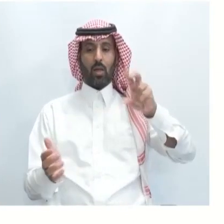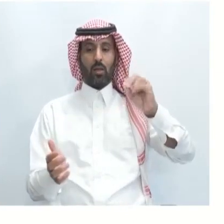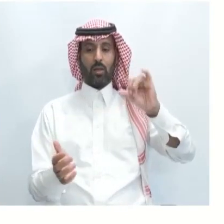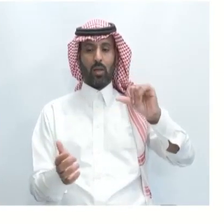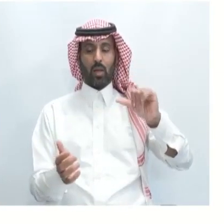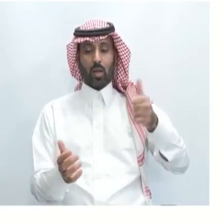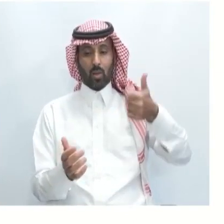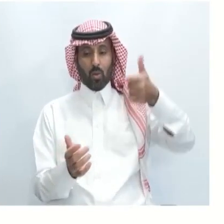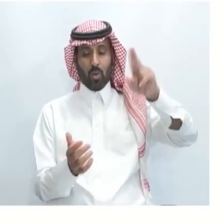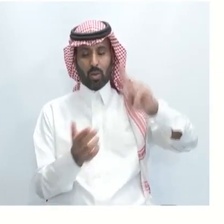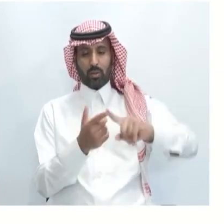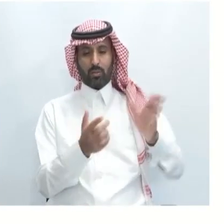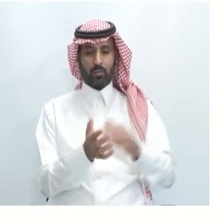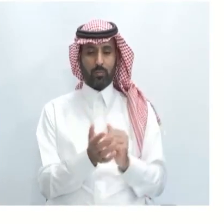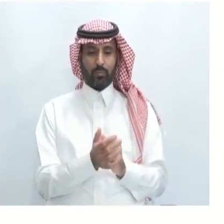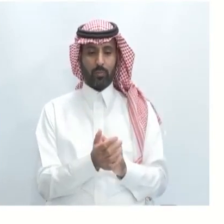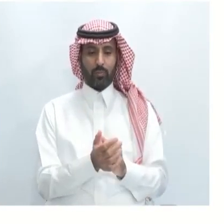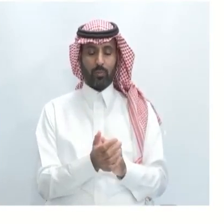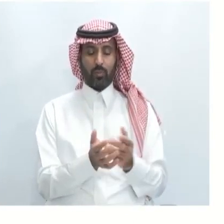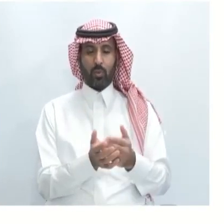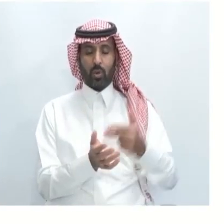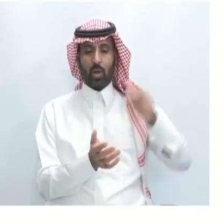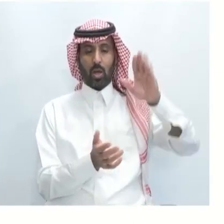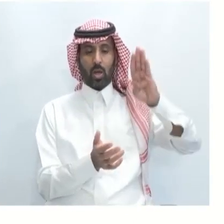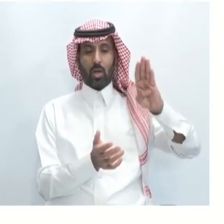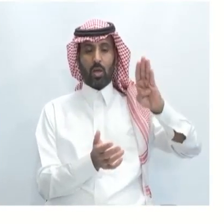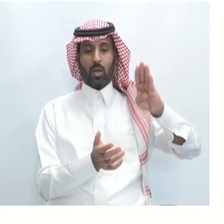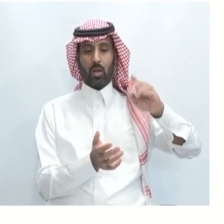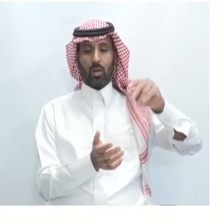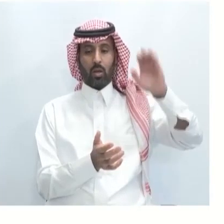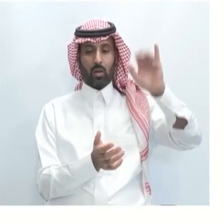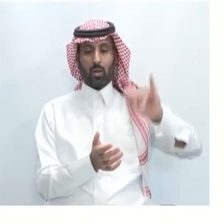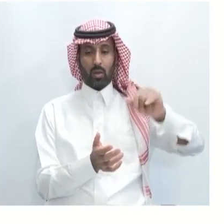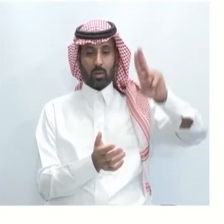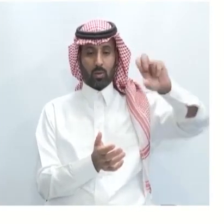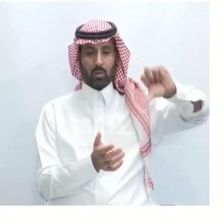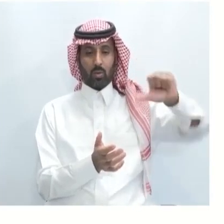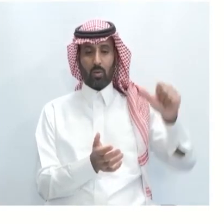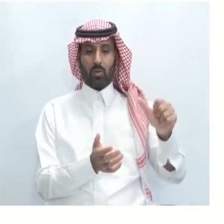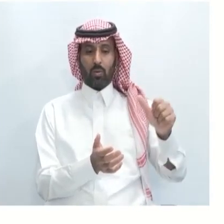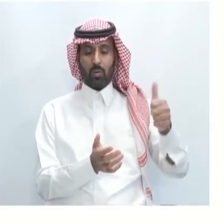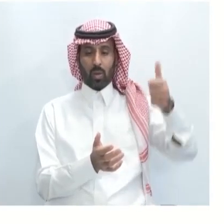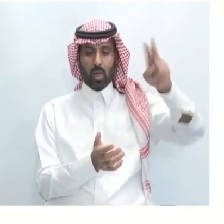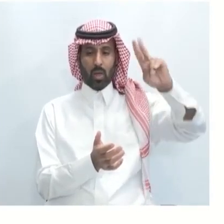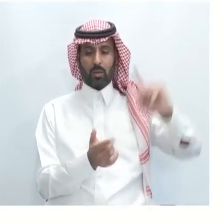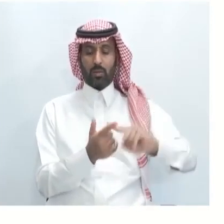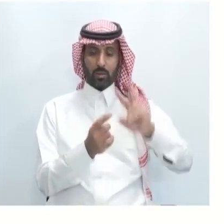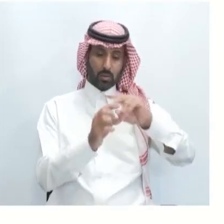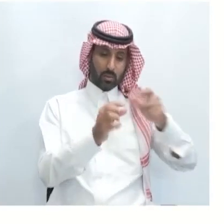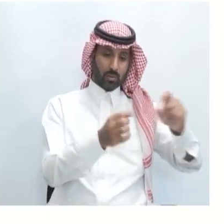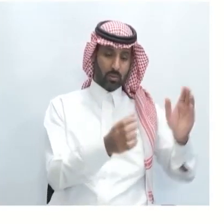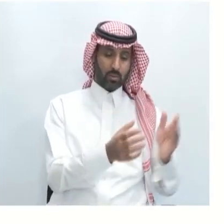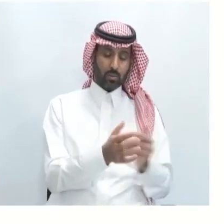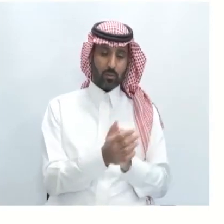ما الفرق بينهم اليد سيكون في نهايه السلسله سي دبل بوند او اتش بعد ذلك السلسله